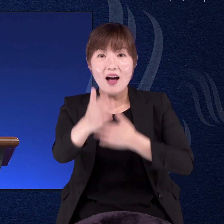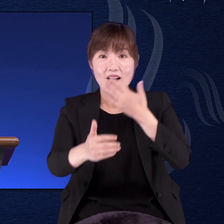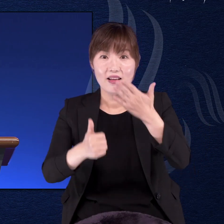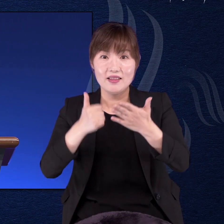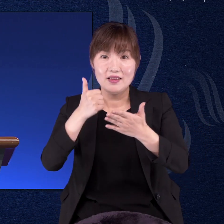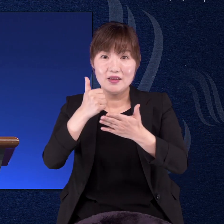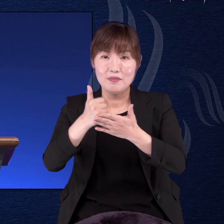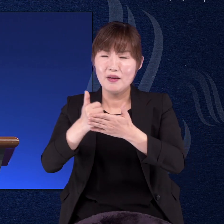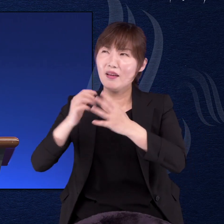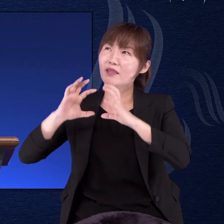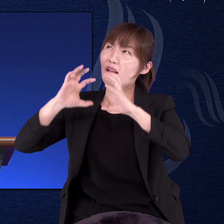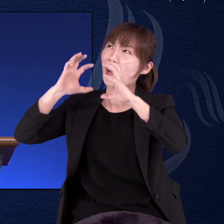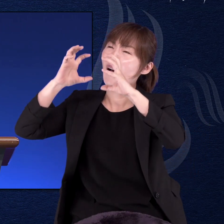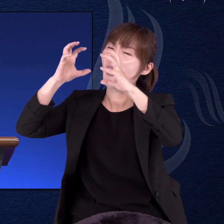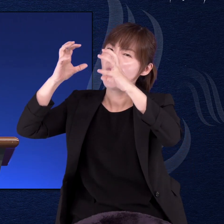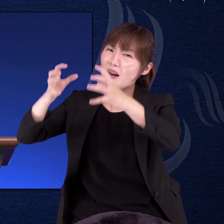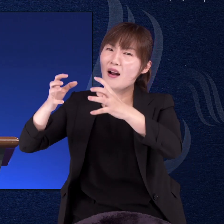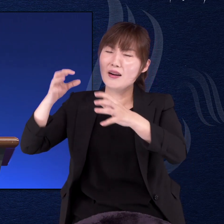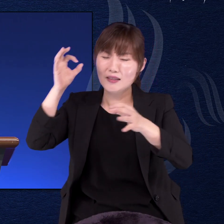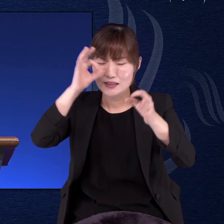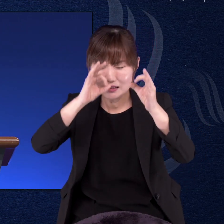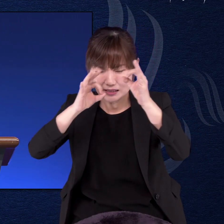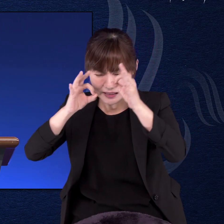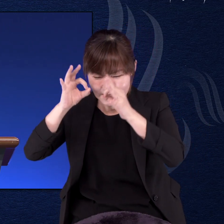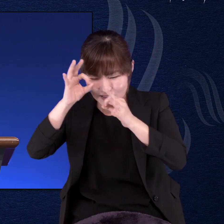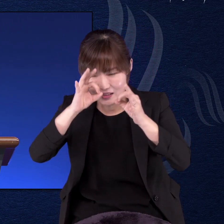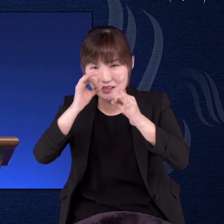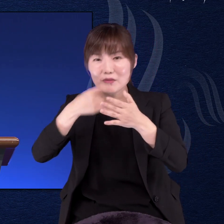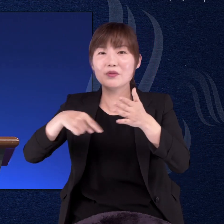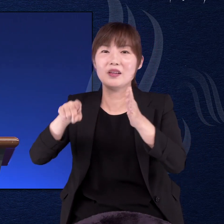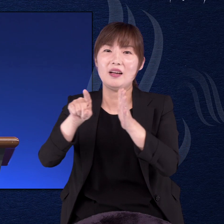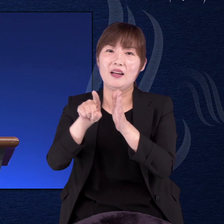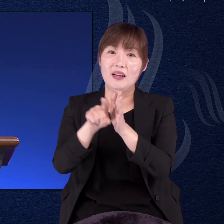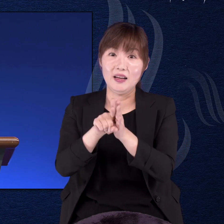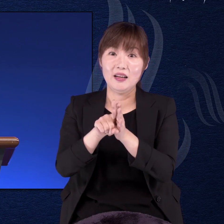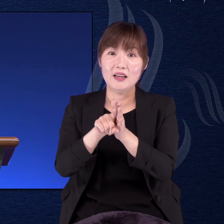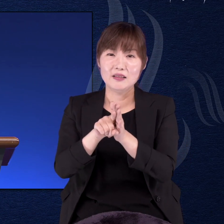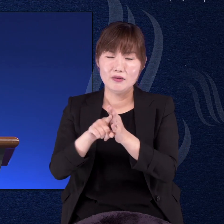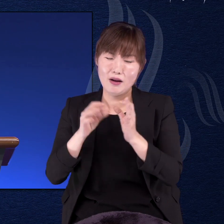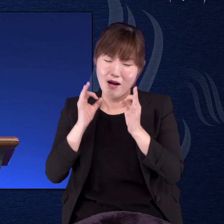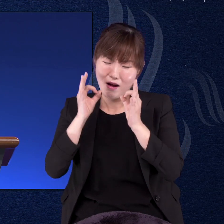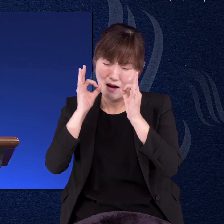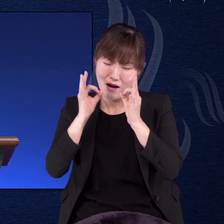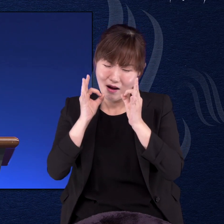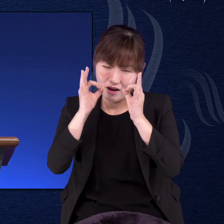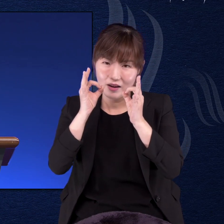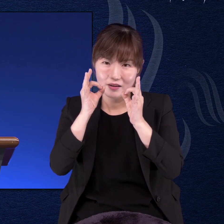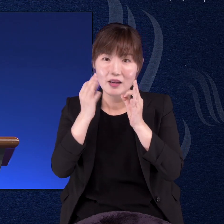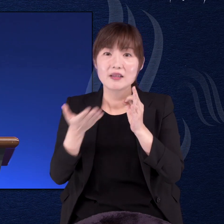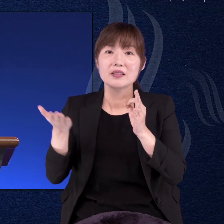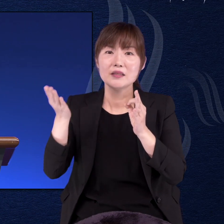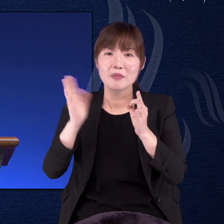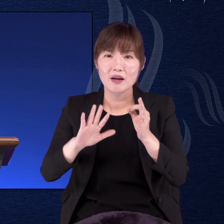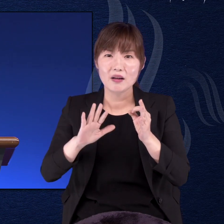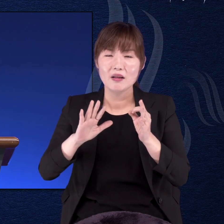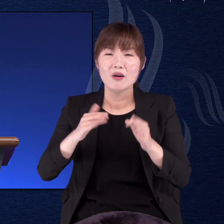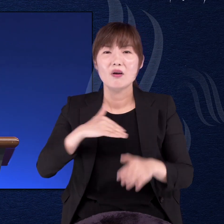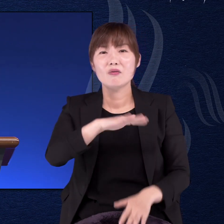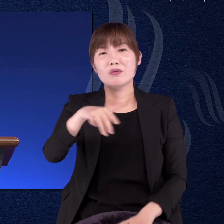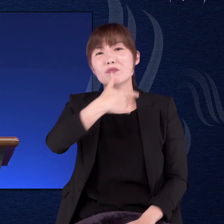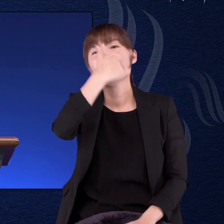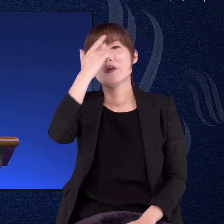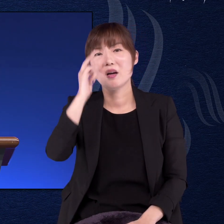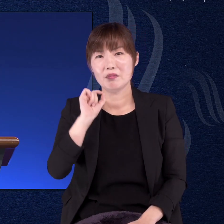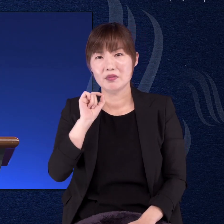나라를 찾기 위해 발버둥을 치고 있습니다. 하지만 주님, 저희는 너무나 부족합니다. 너무나 어리석을 때가